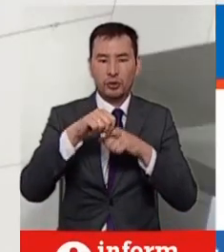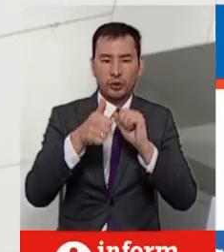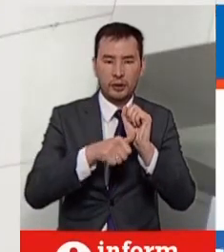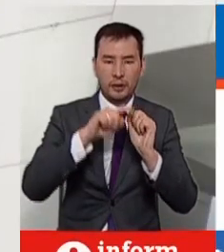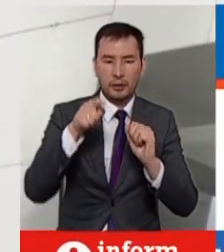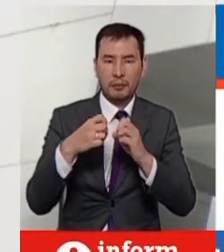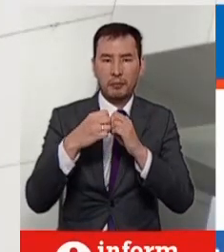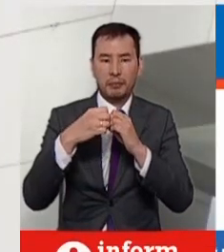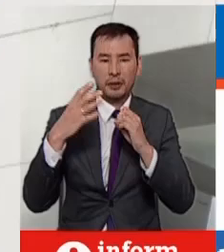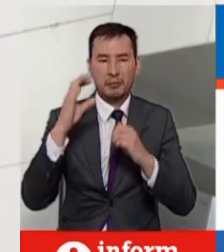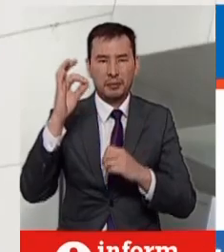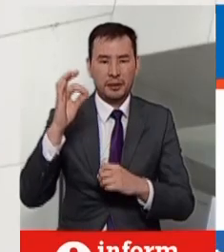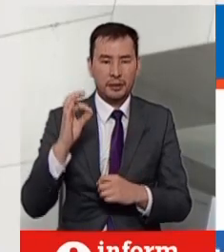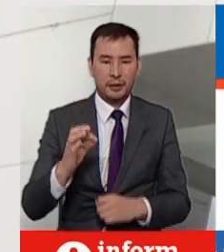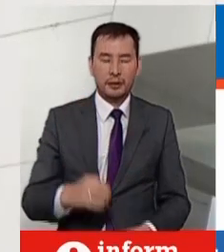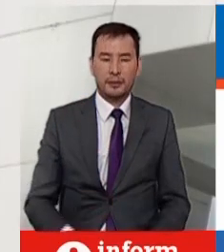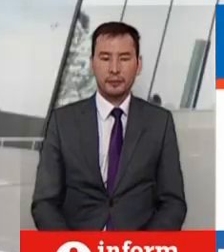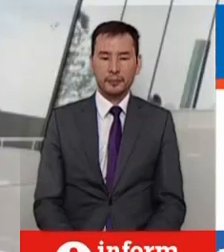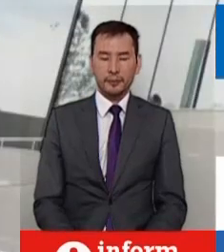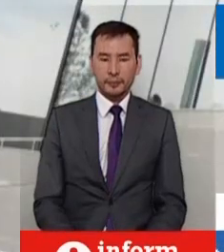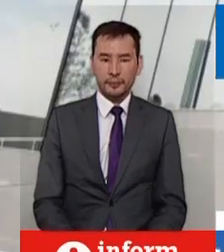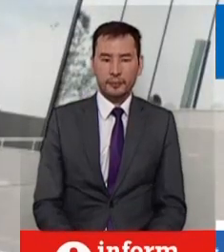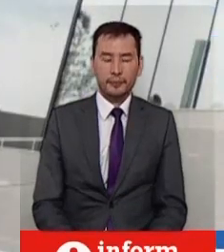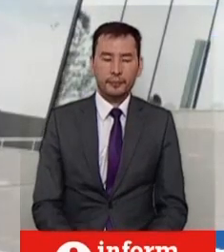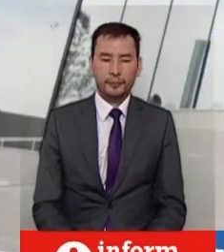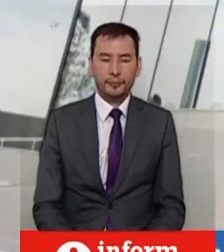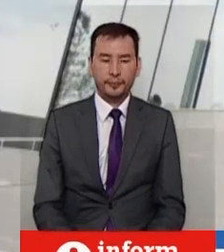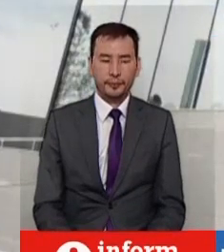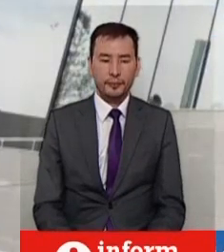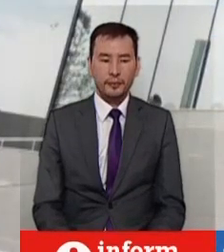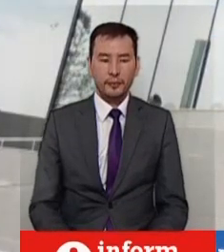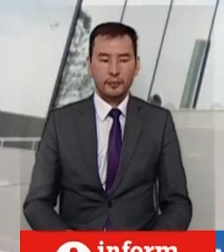16,15%. Динара Нургалиева, Нуркин Токмурзин, Информбюро, Астана.